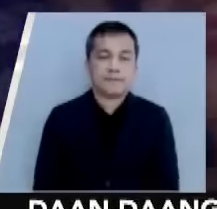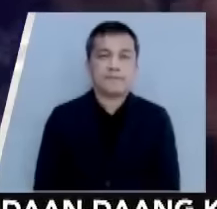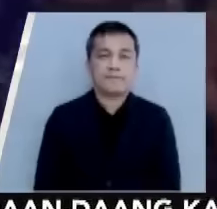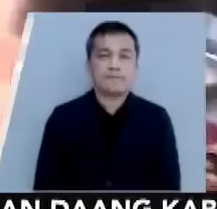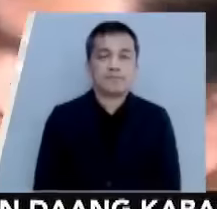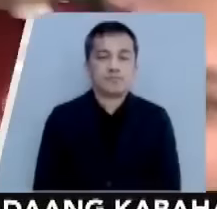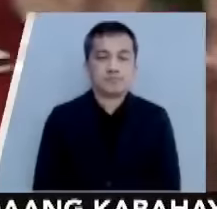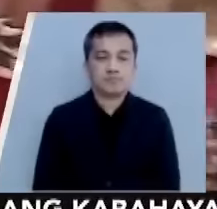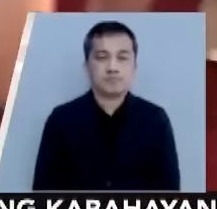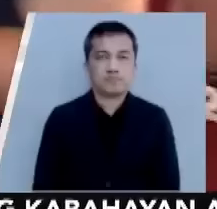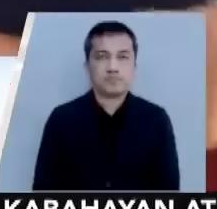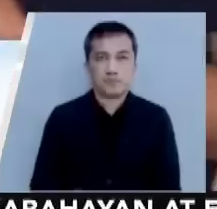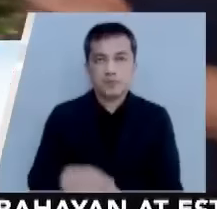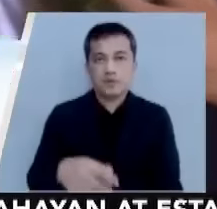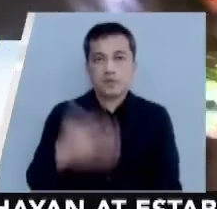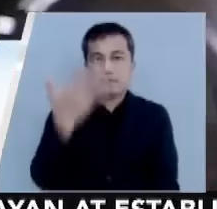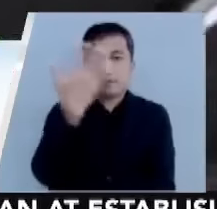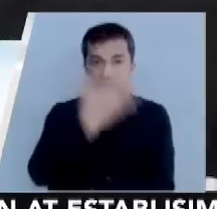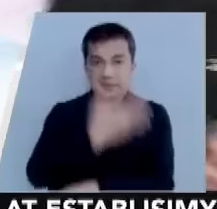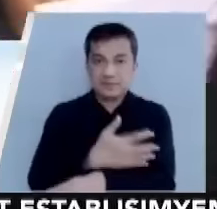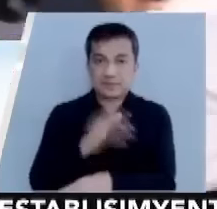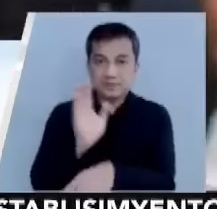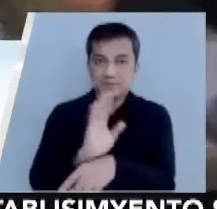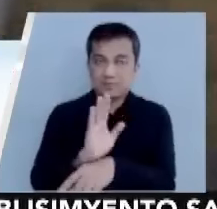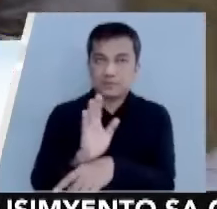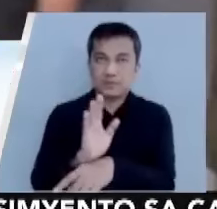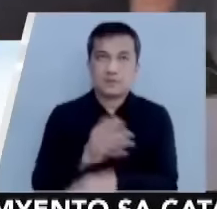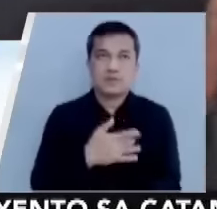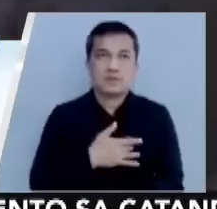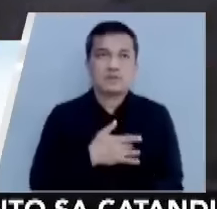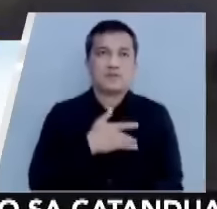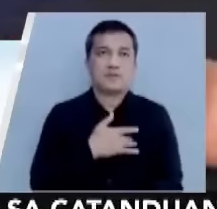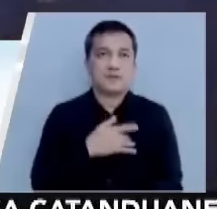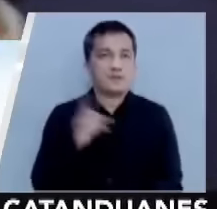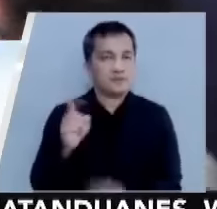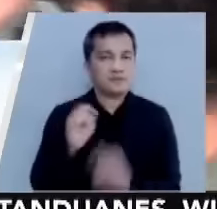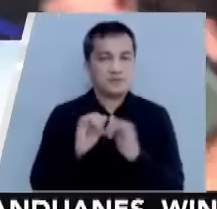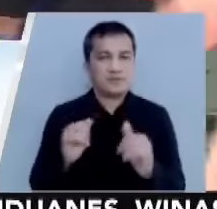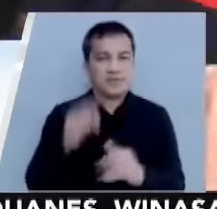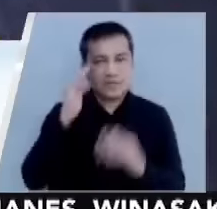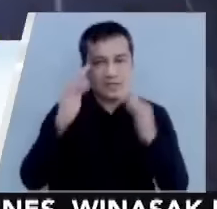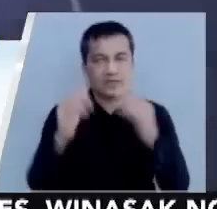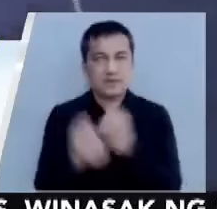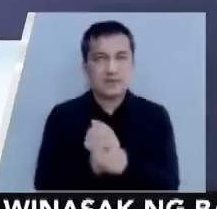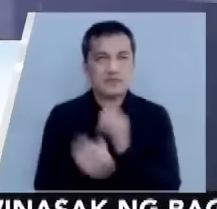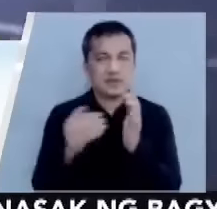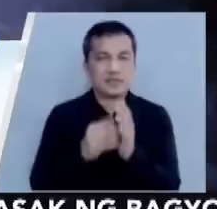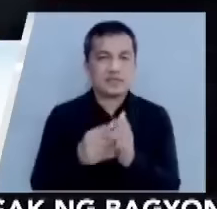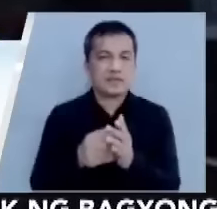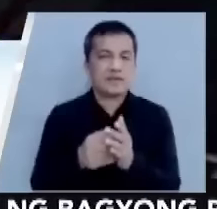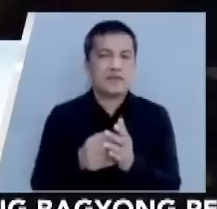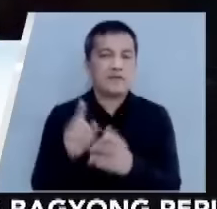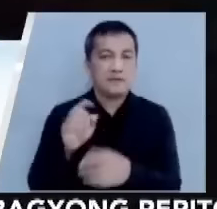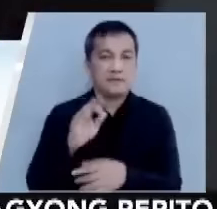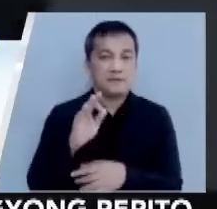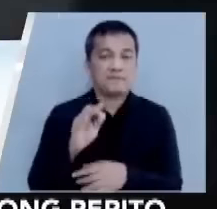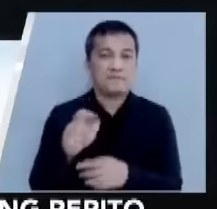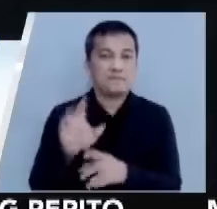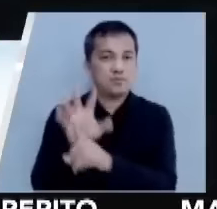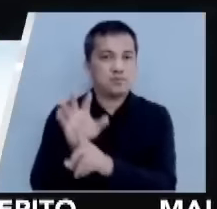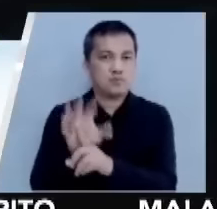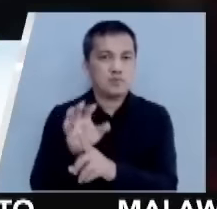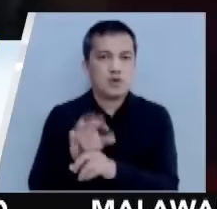Ikalimang araw na sa mga sinihan at ramdam na ramdam pa rin ang Hello Love Again fever. All out ang support ng fans,